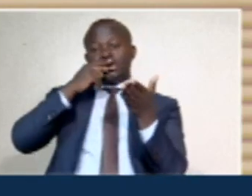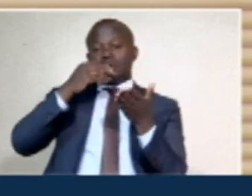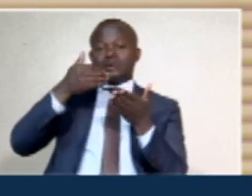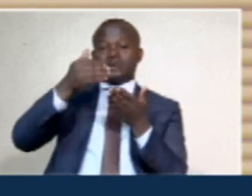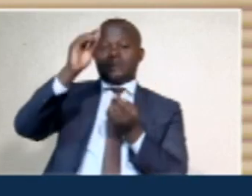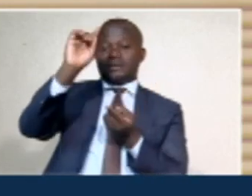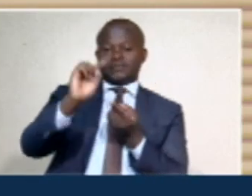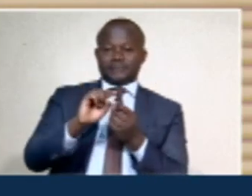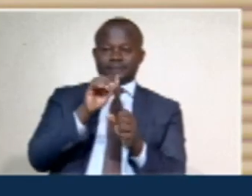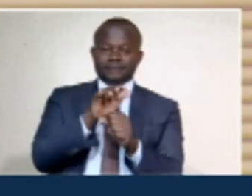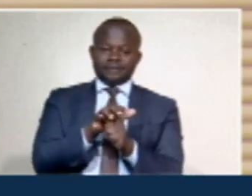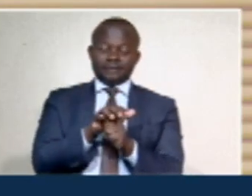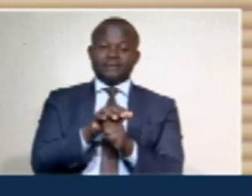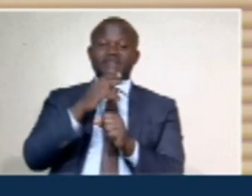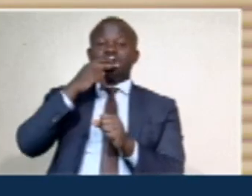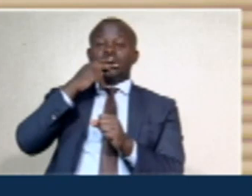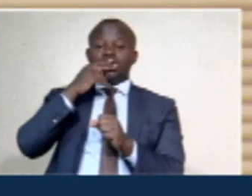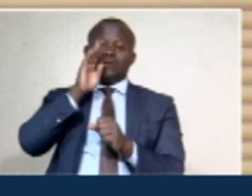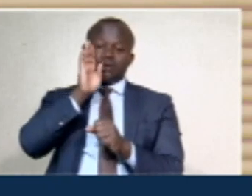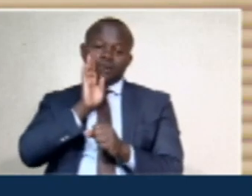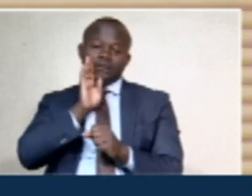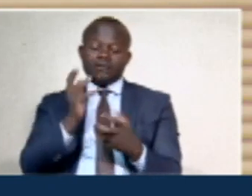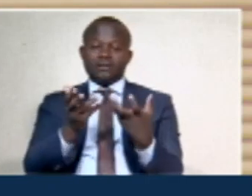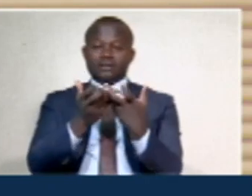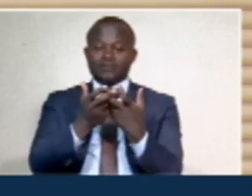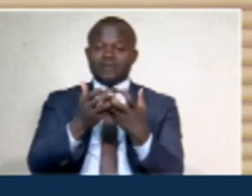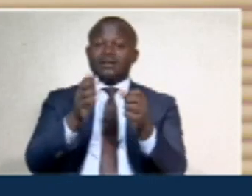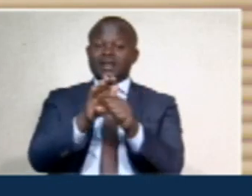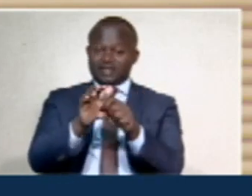rizagenda rigabanuka cyane. Itabi n'inzoga bikunda kugendana kenshi